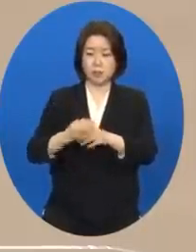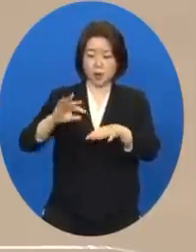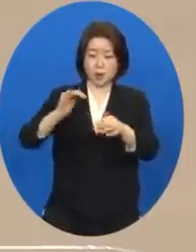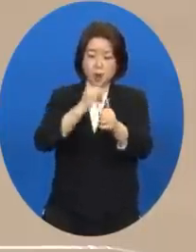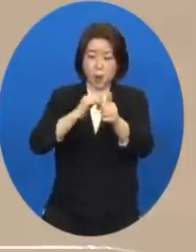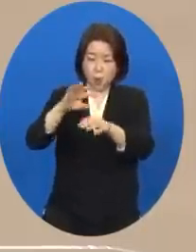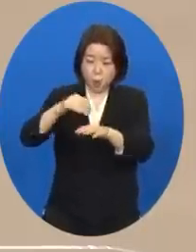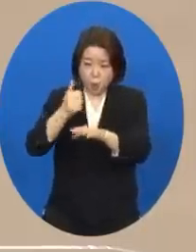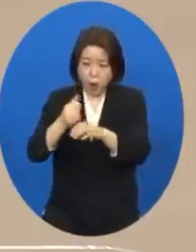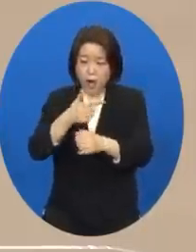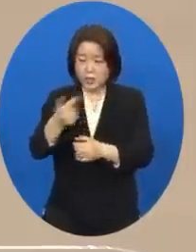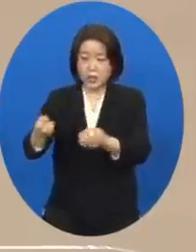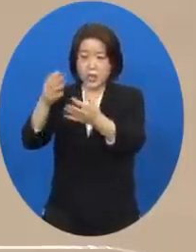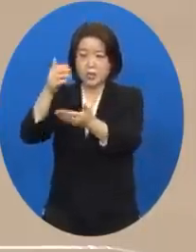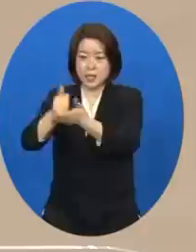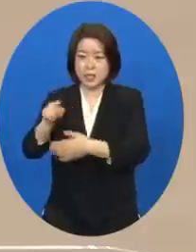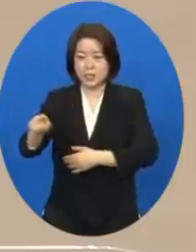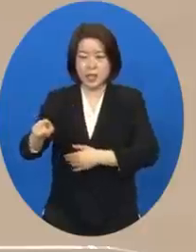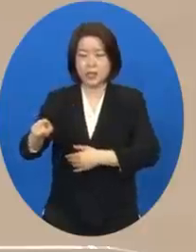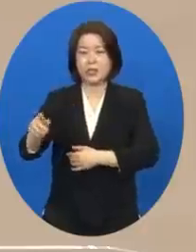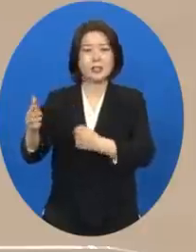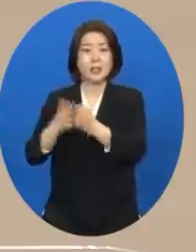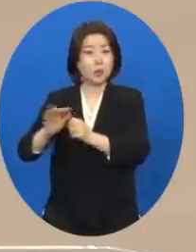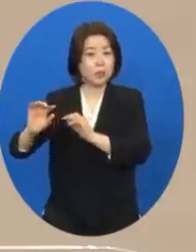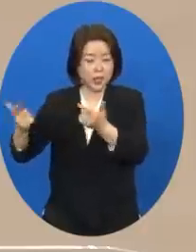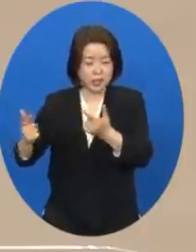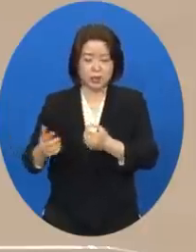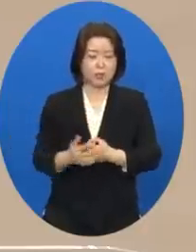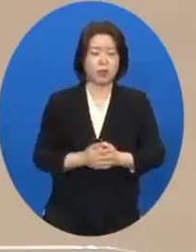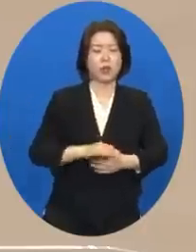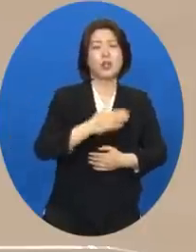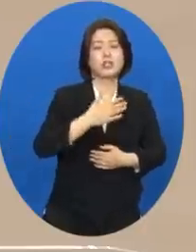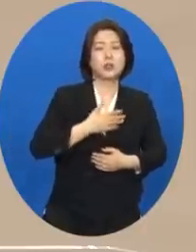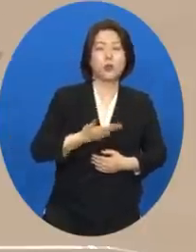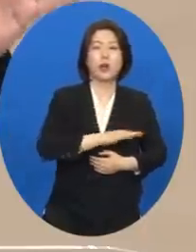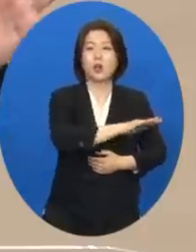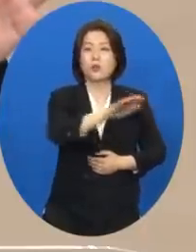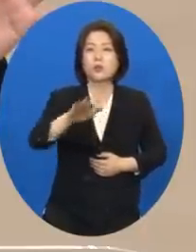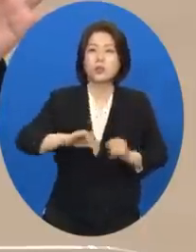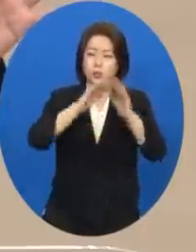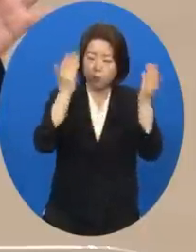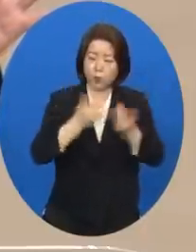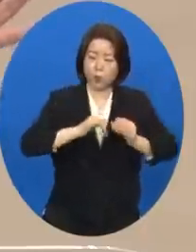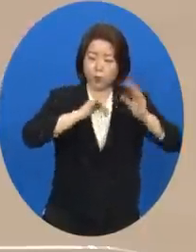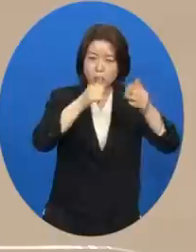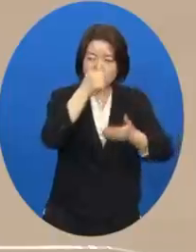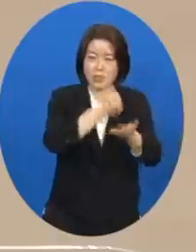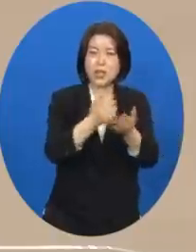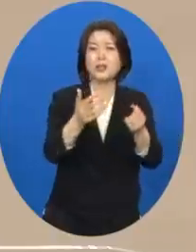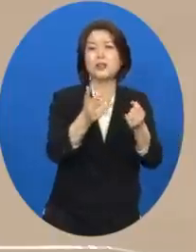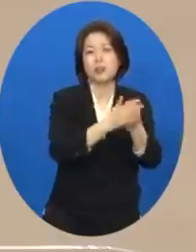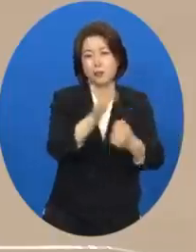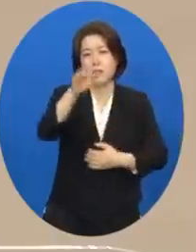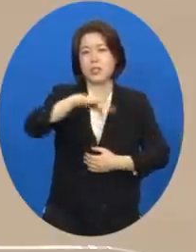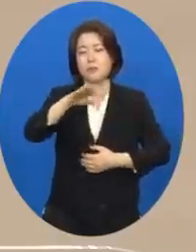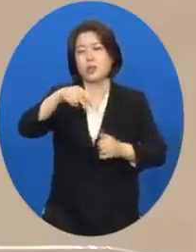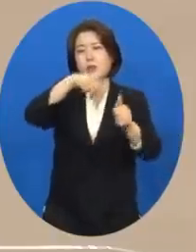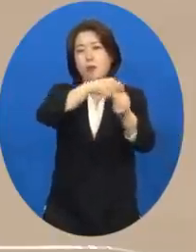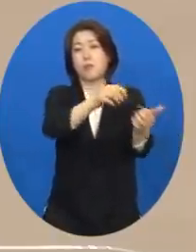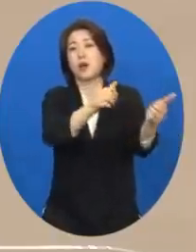여러분의 온 인류의 죄로 인하여 예수님은 십자가에 죽으셨다 고 그리고